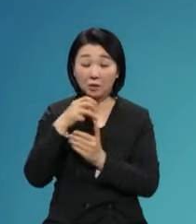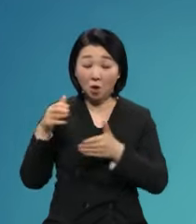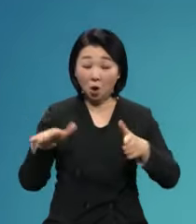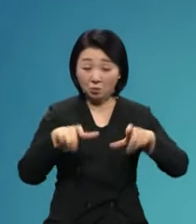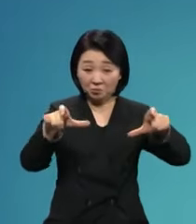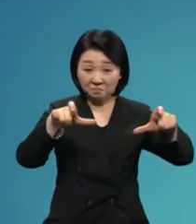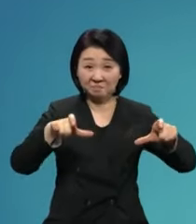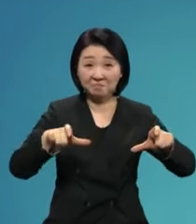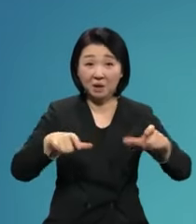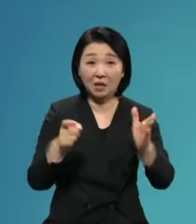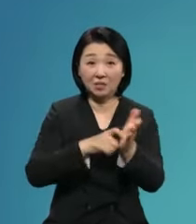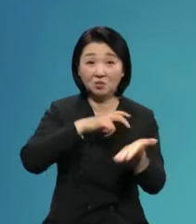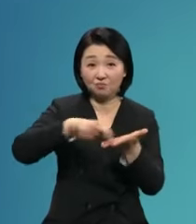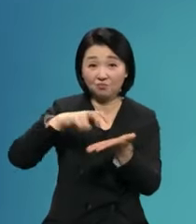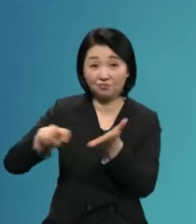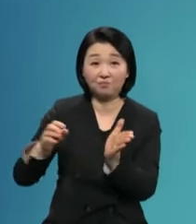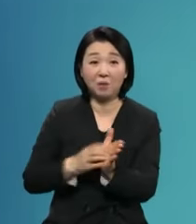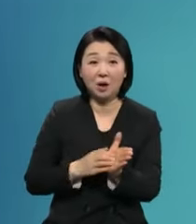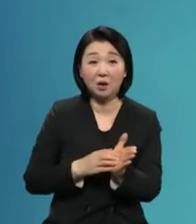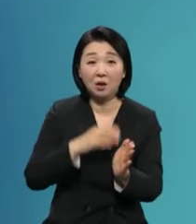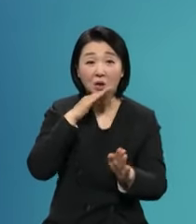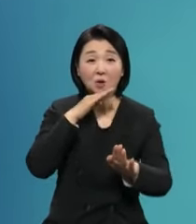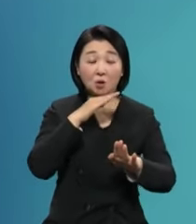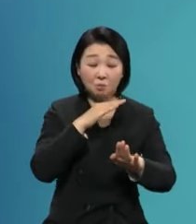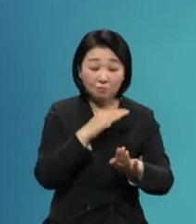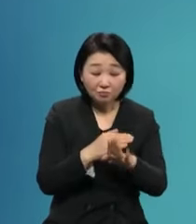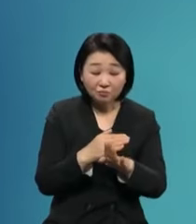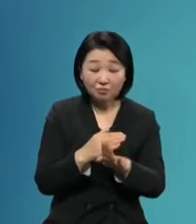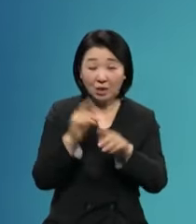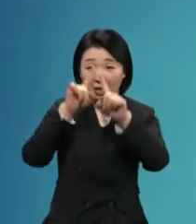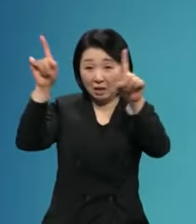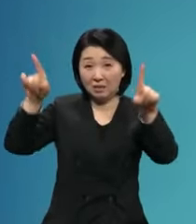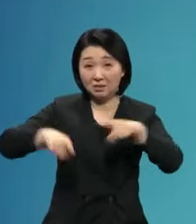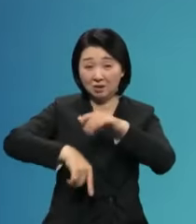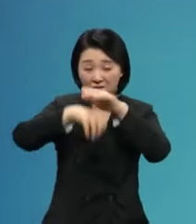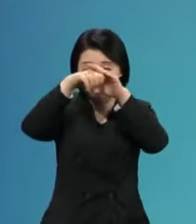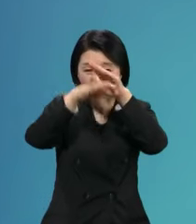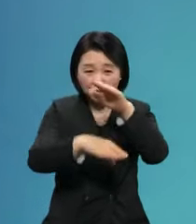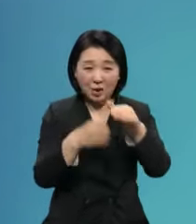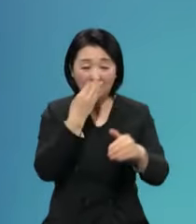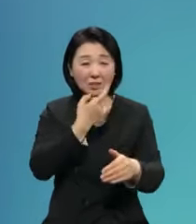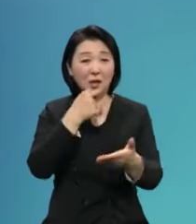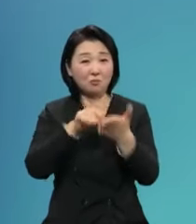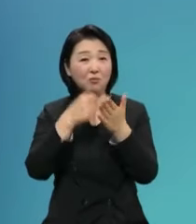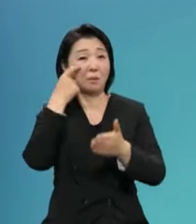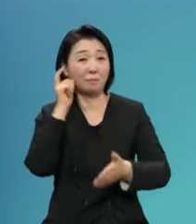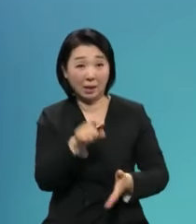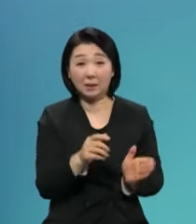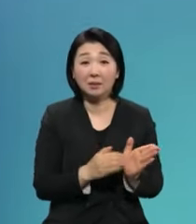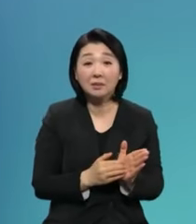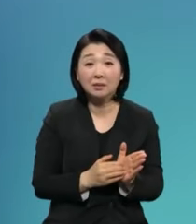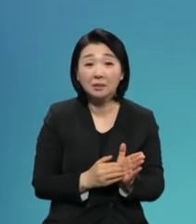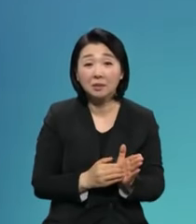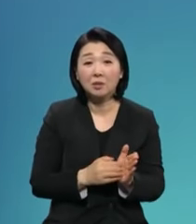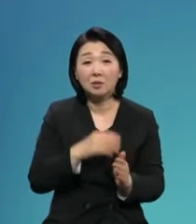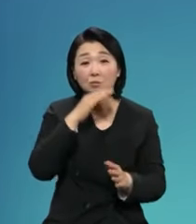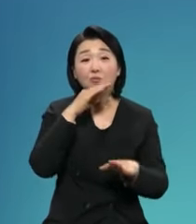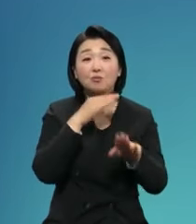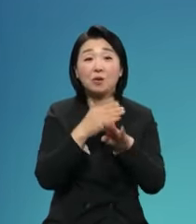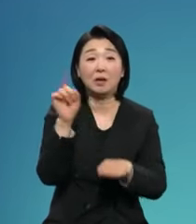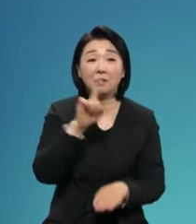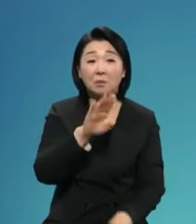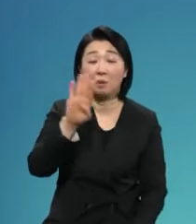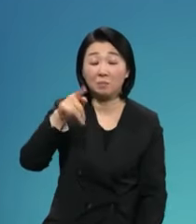전역에 긴급 문자가 발송됐습니다. 북한 대남전단 추정 미상 물체를 식별했다는 내용인데 그러니까 북한이